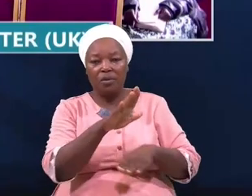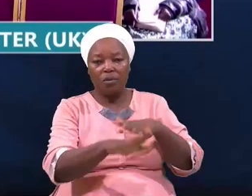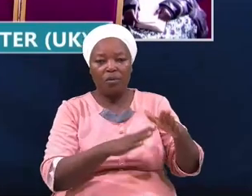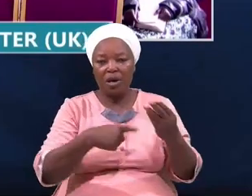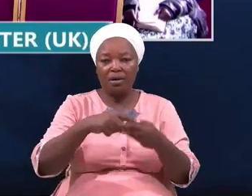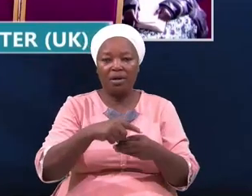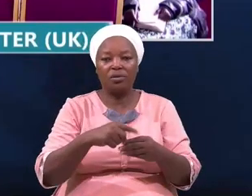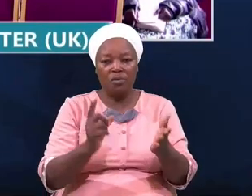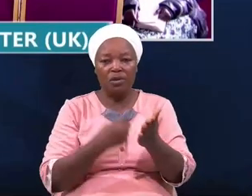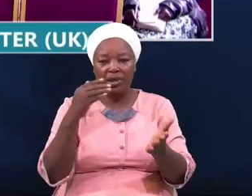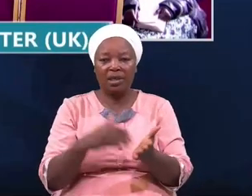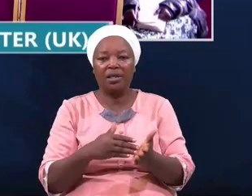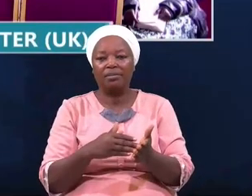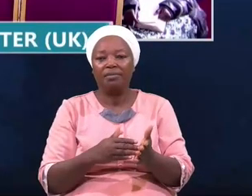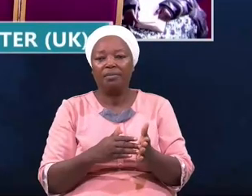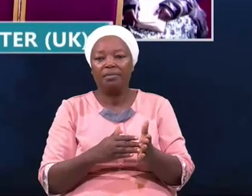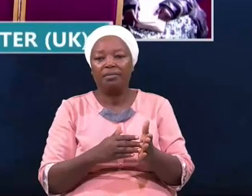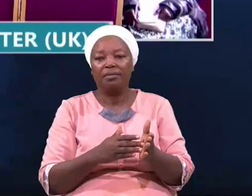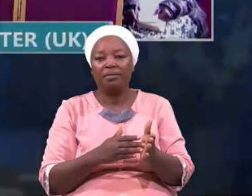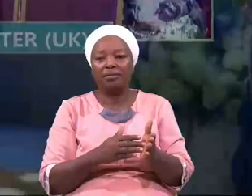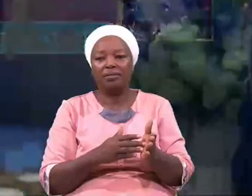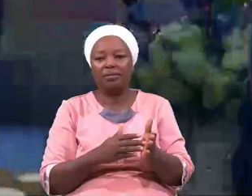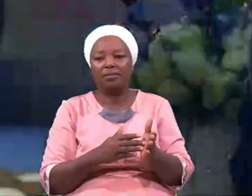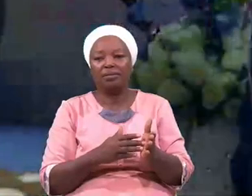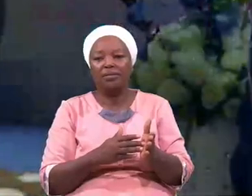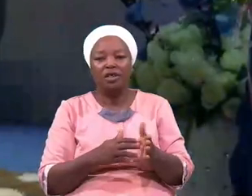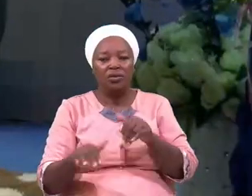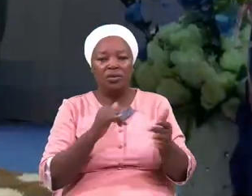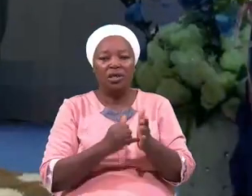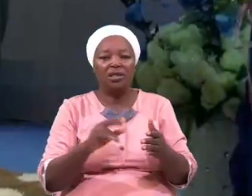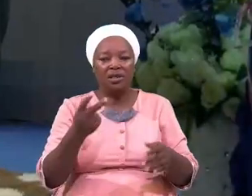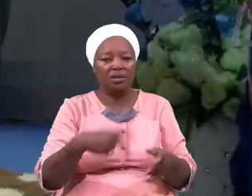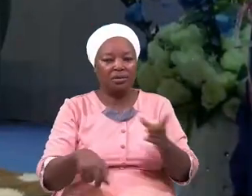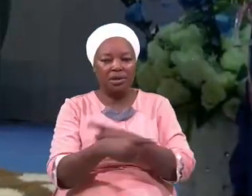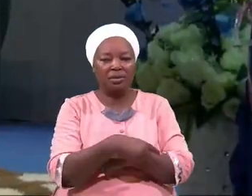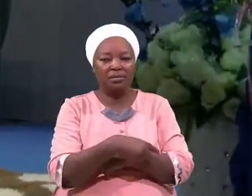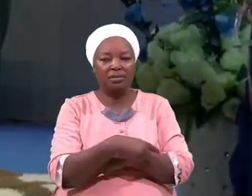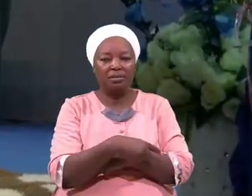Il dit que faites le tour de la muraille une fois le jour. Faites cela le deuxième jour.